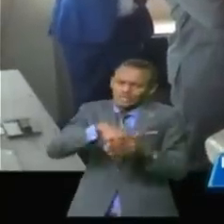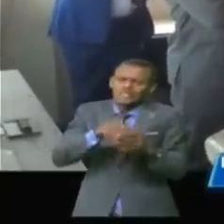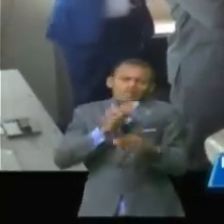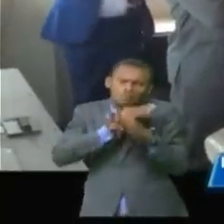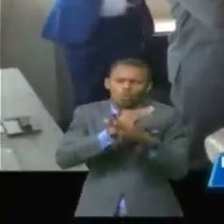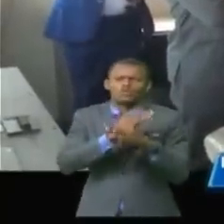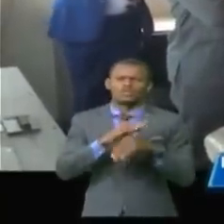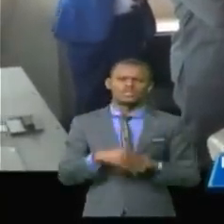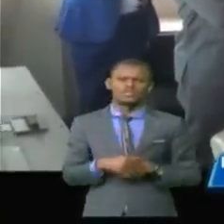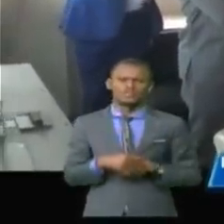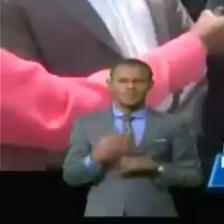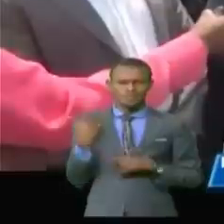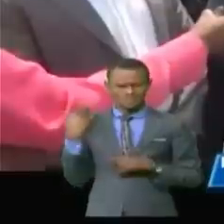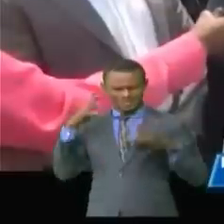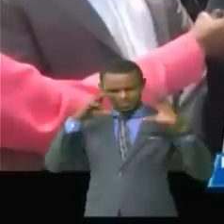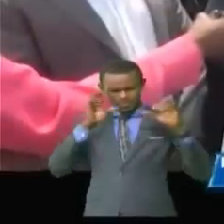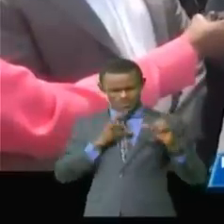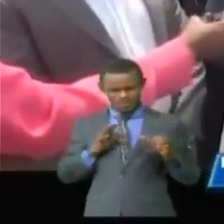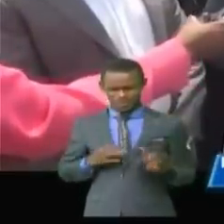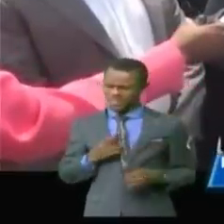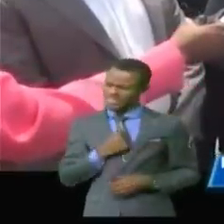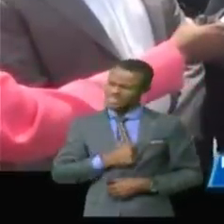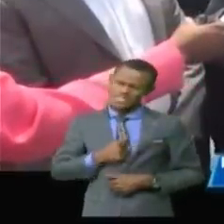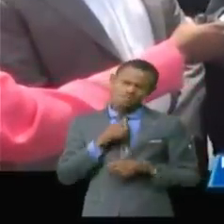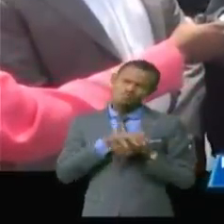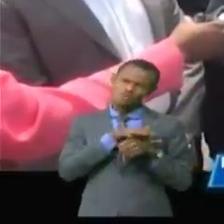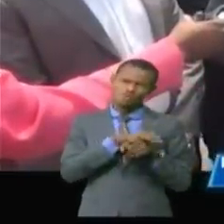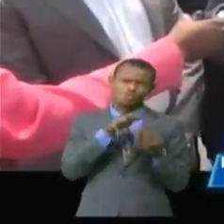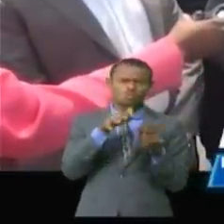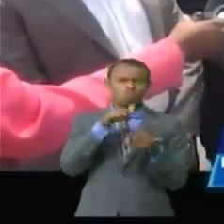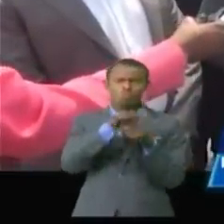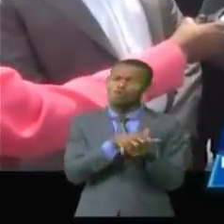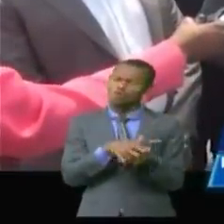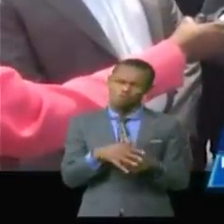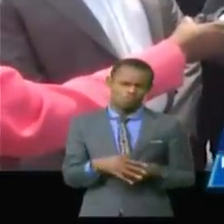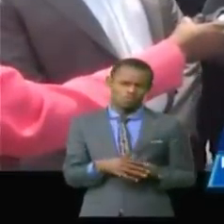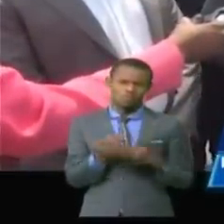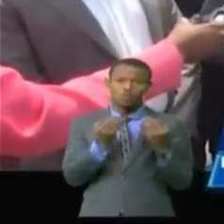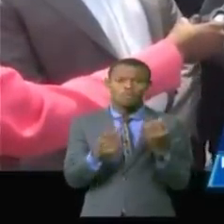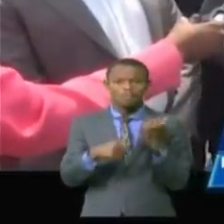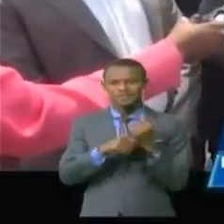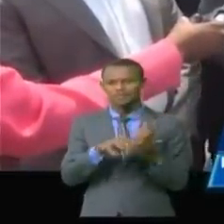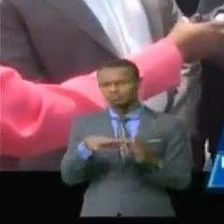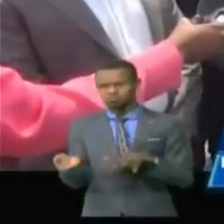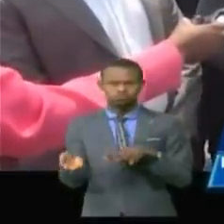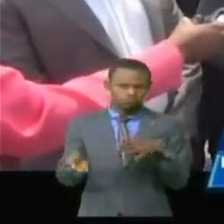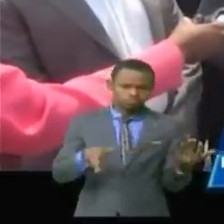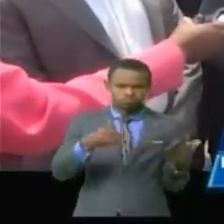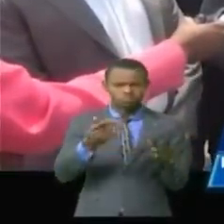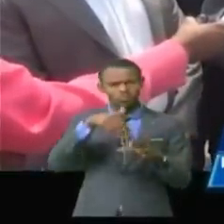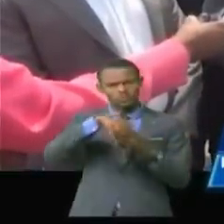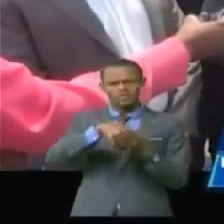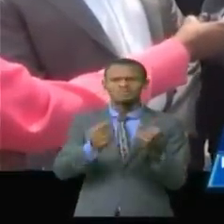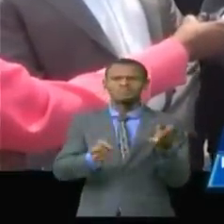des accidents les plus récents, ce qui est intervenu, je crois, à Kwamut avec plusieurs décès. Ce sont nos compatriotes et nous avons